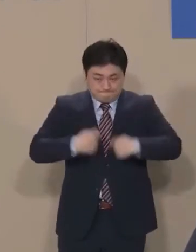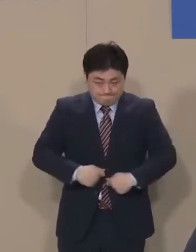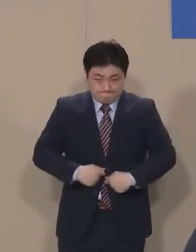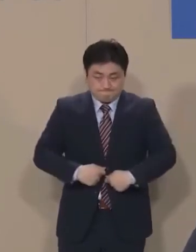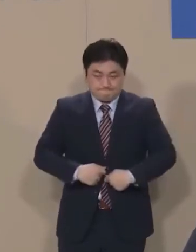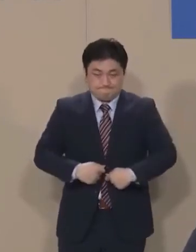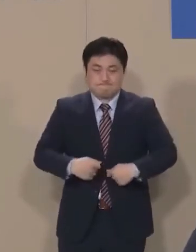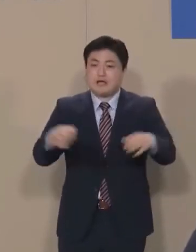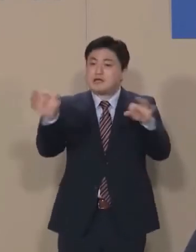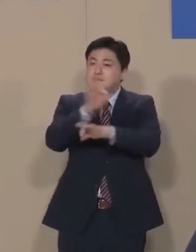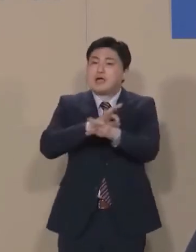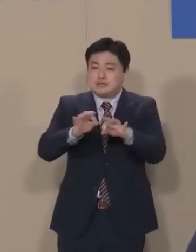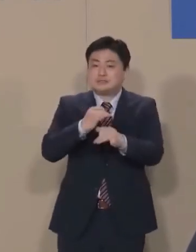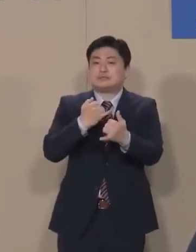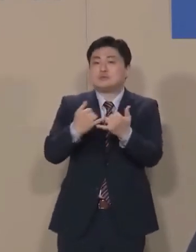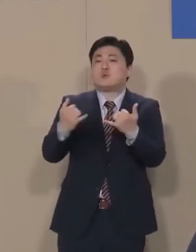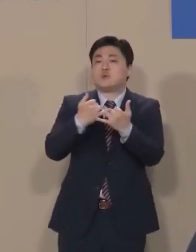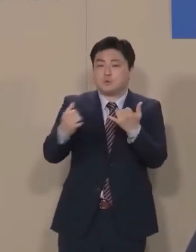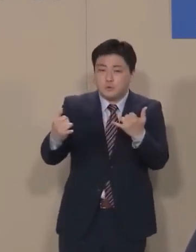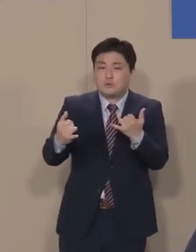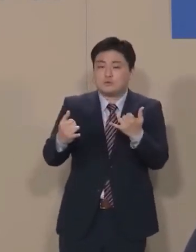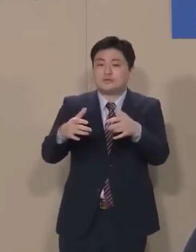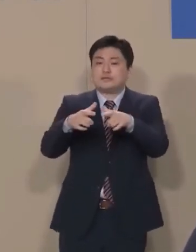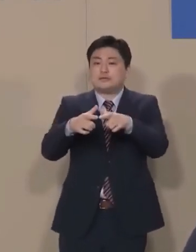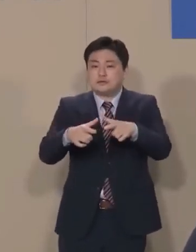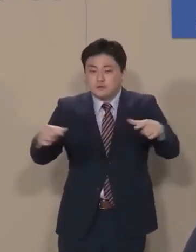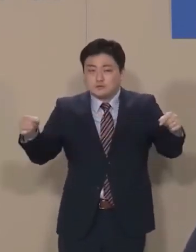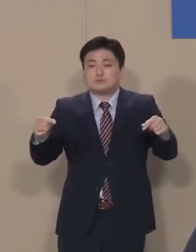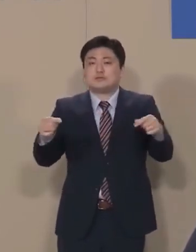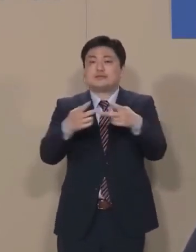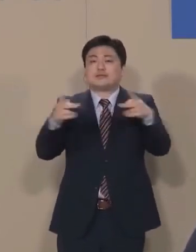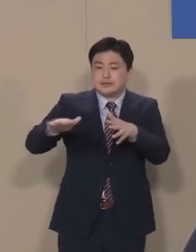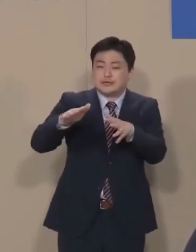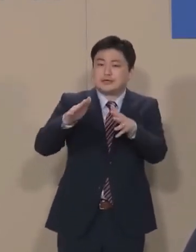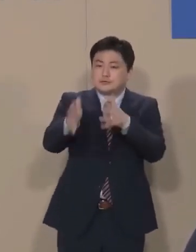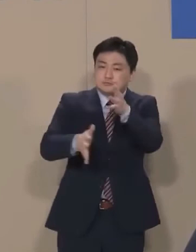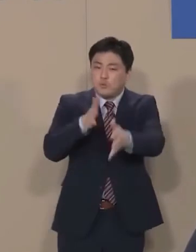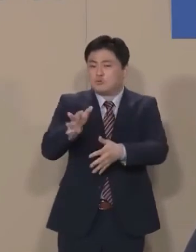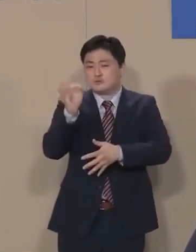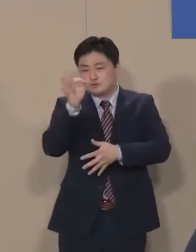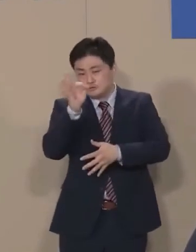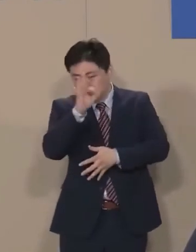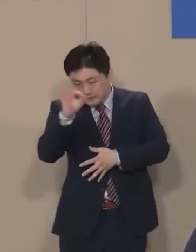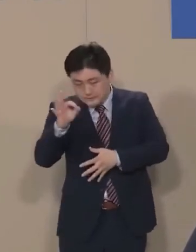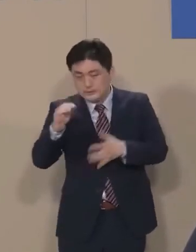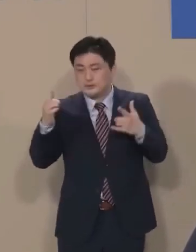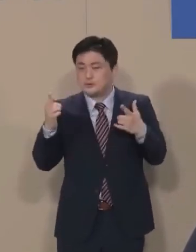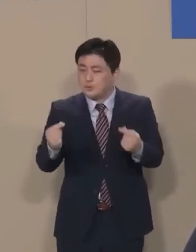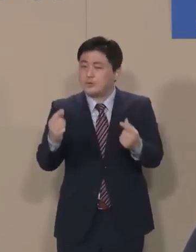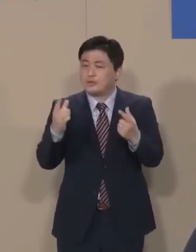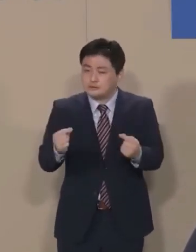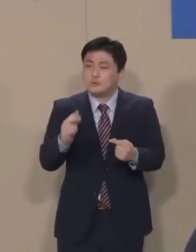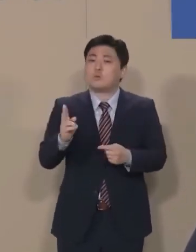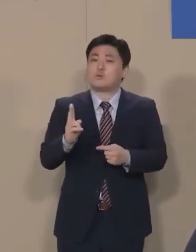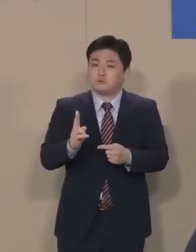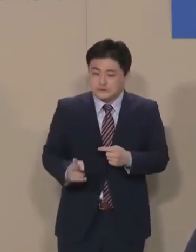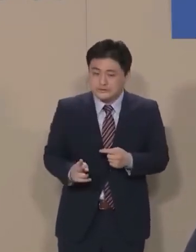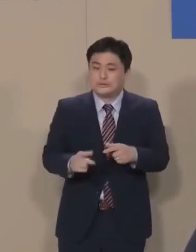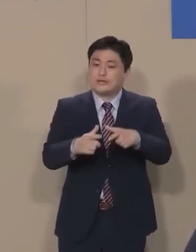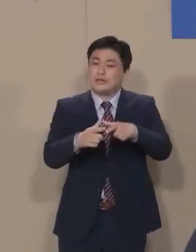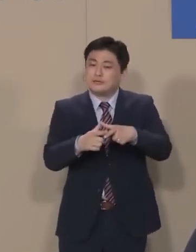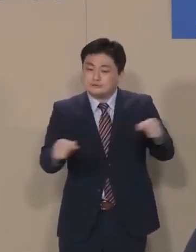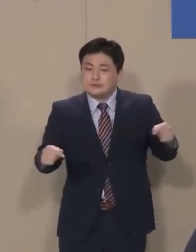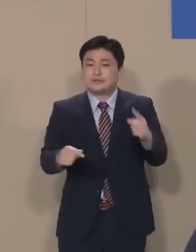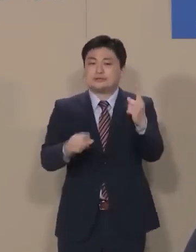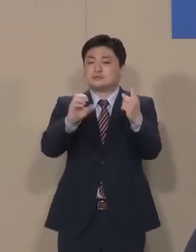パーティーのように皆で国民的行事を楽しみませんか国が1億